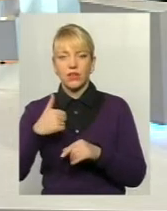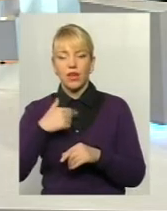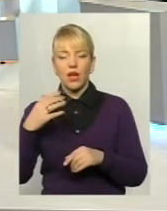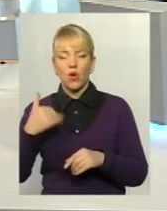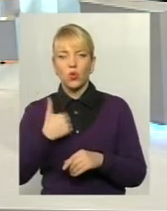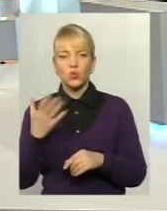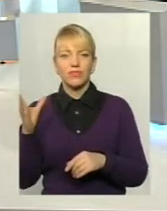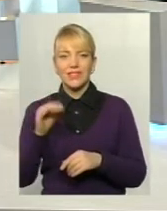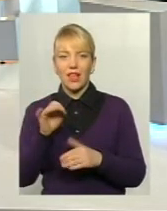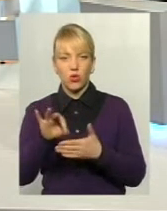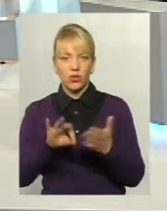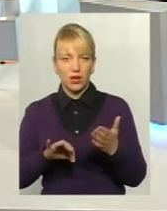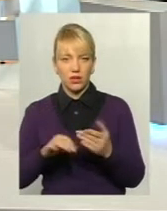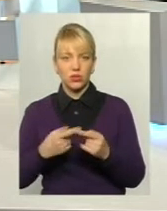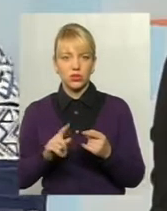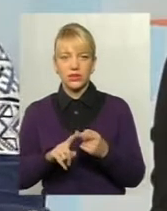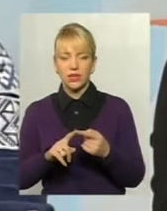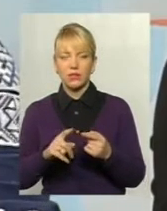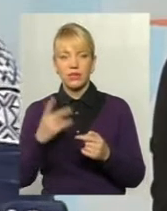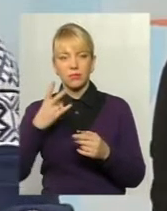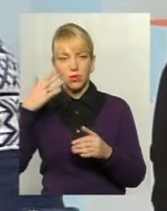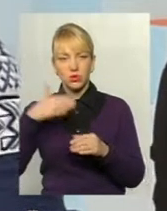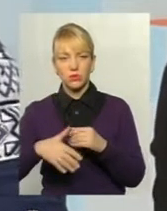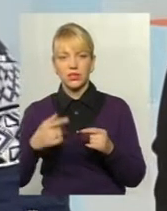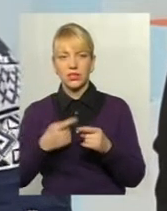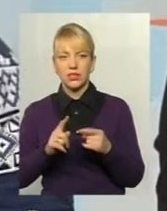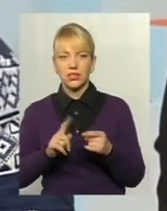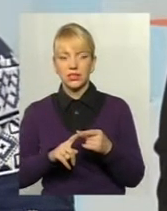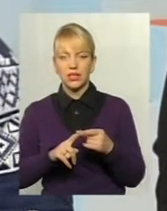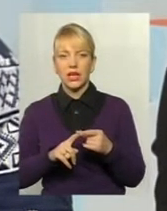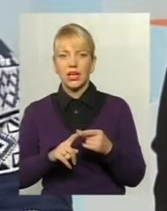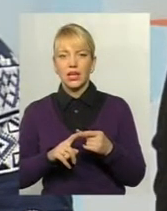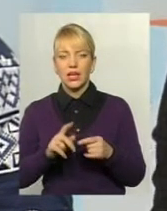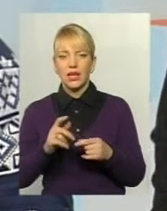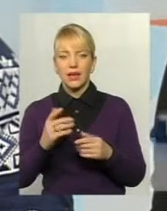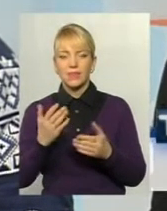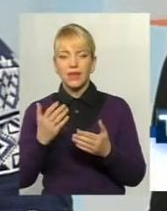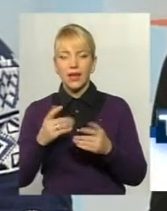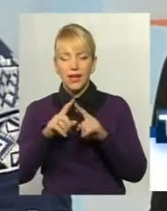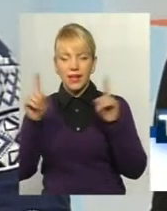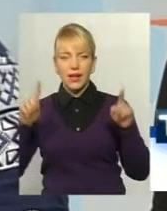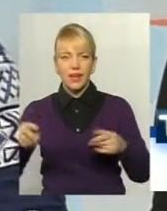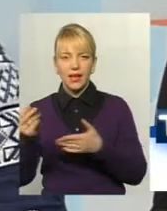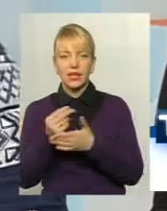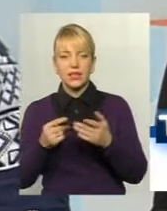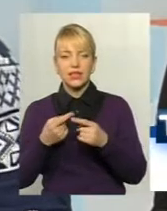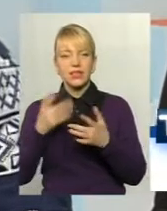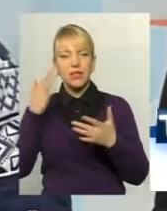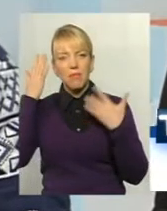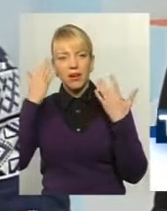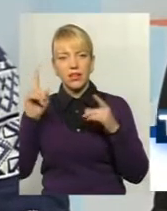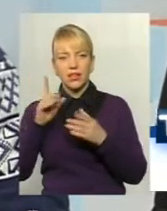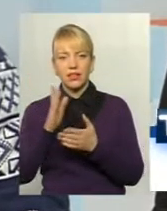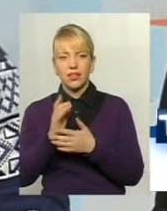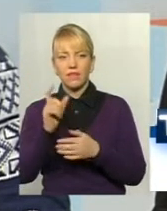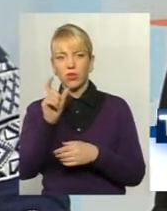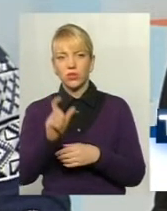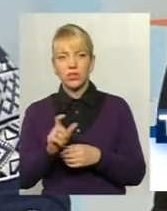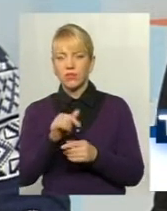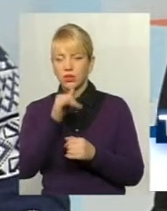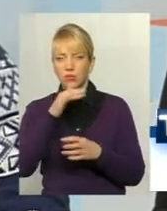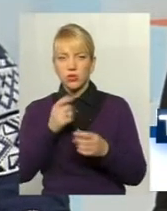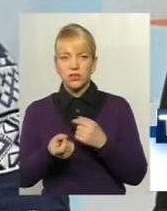треба зрозуміти, що та чудова картинка, ось ці от візуалізації і ці мрії, які є в людини, вони не можуть з'явитися